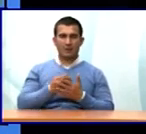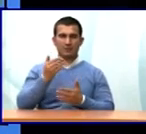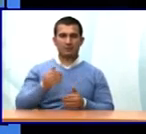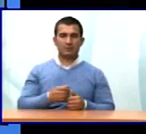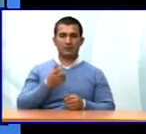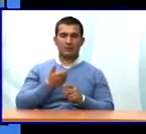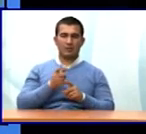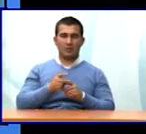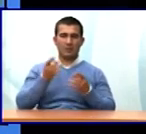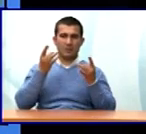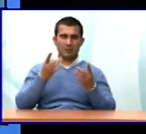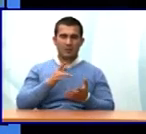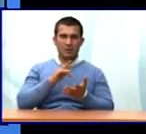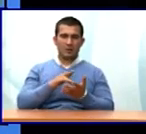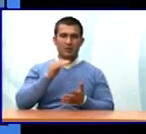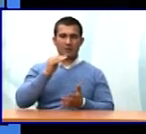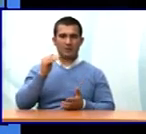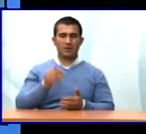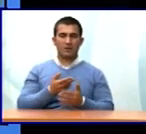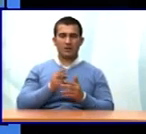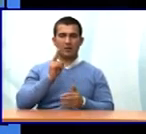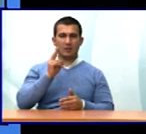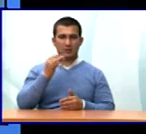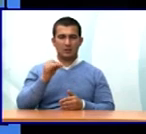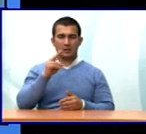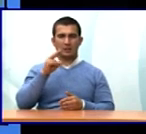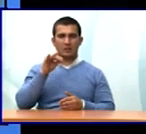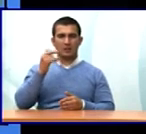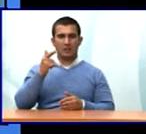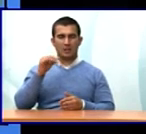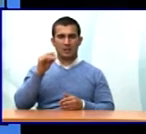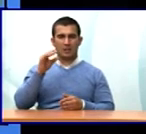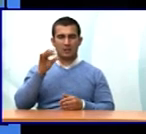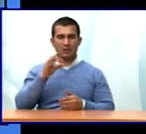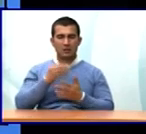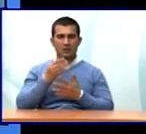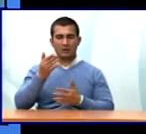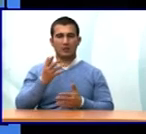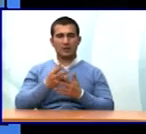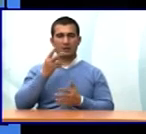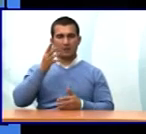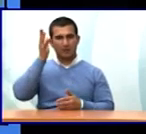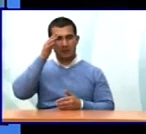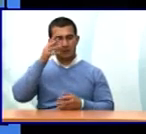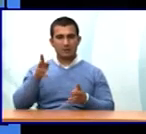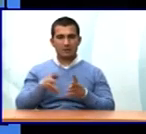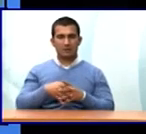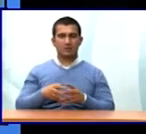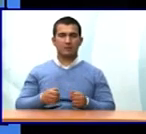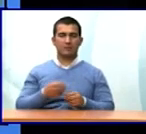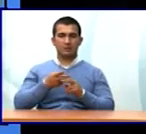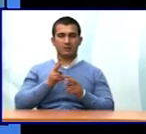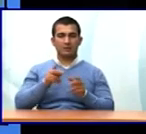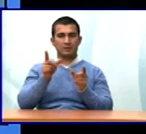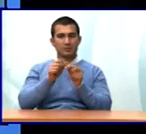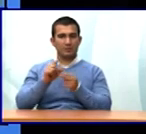oddiy superfosfat. Demak, kalsiy digidrofosfat 2 molekula suv, kalsiy sulfat 2 molekula